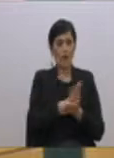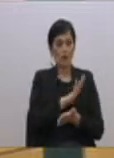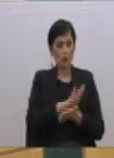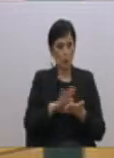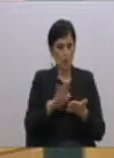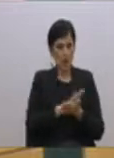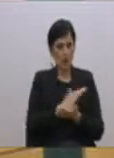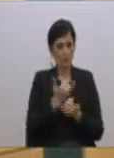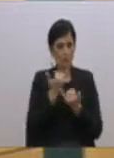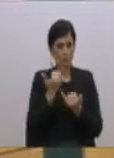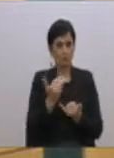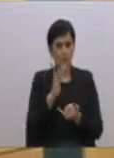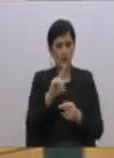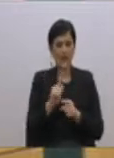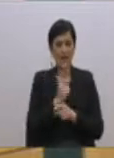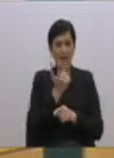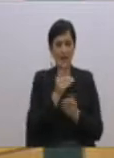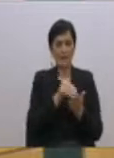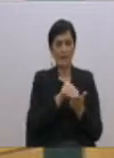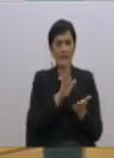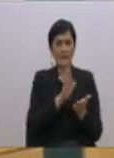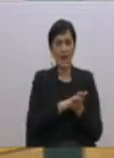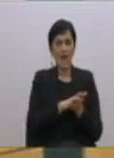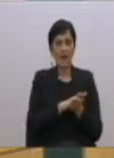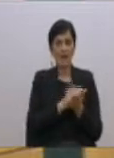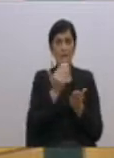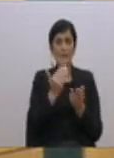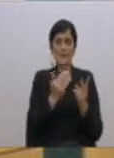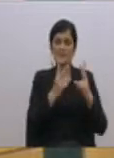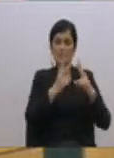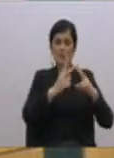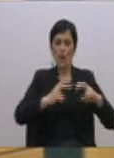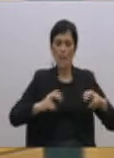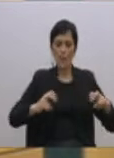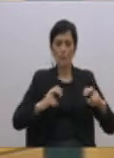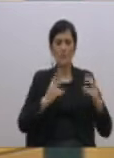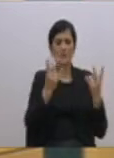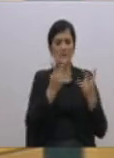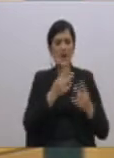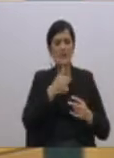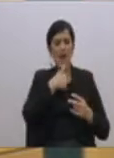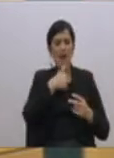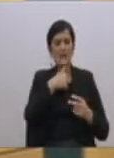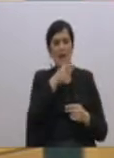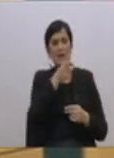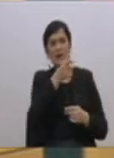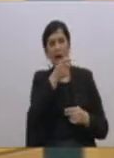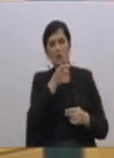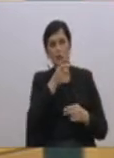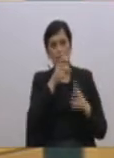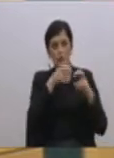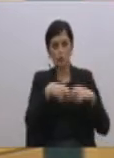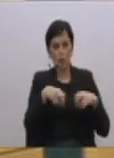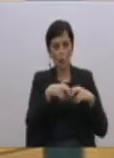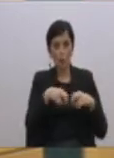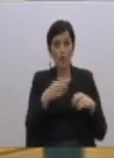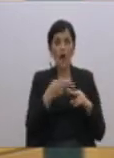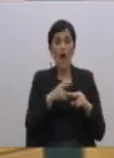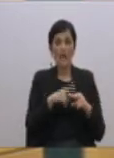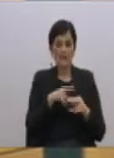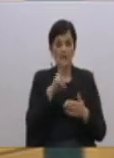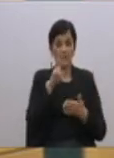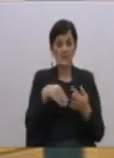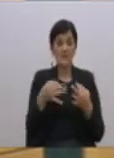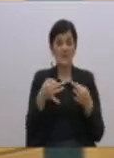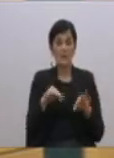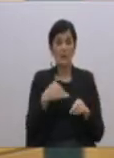განვახორციელებთ ხელახალ რეგისტრაციას, ანუ მის ბალისტიკურ შემოწმებას, საჭირო ექსპერიმენტულ გასროლას და რა თქმა უნდა, ეს ნებართვა, რასაც ჩვენ